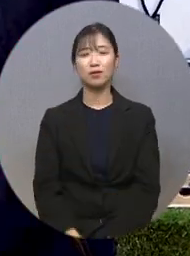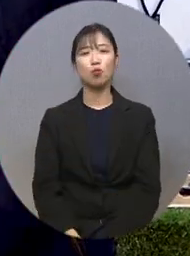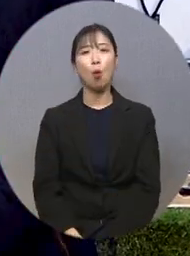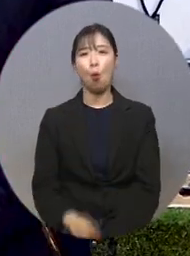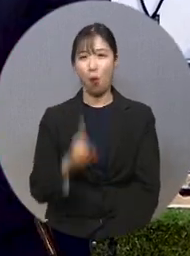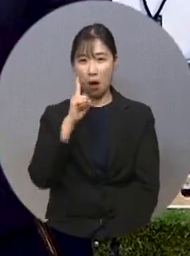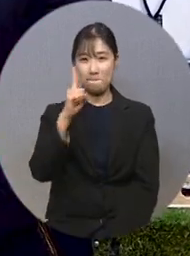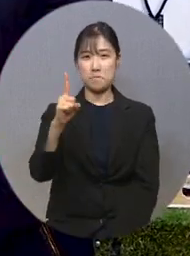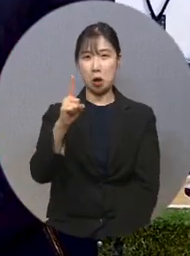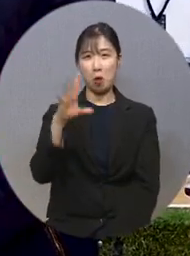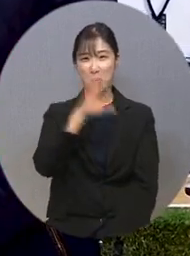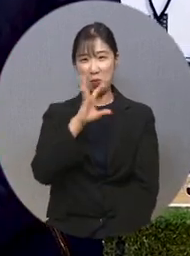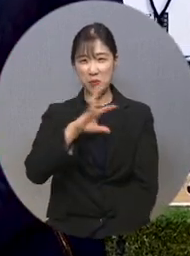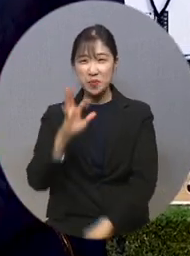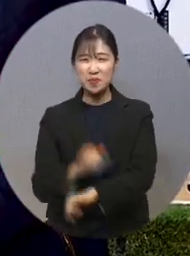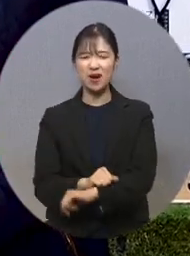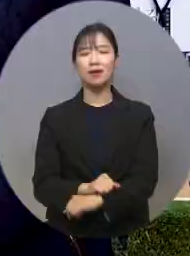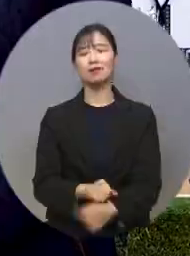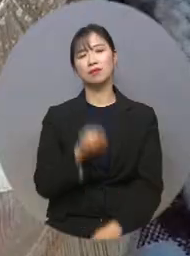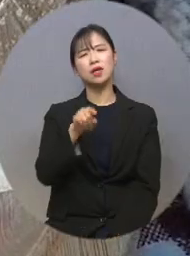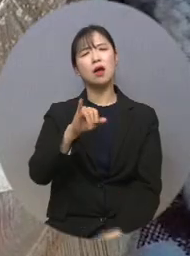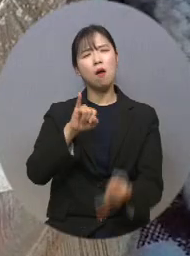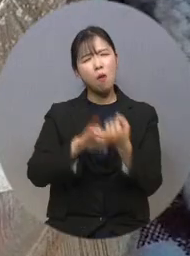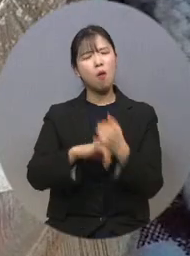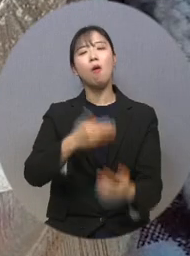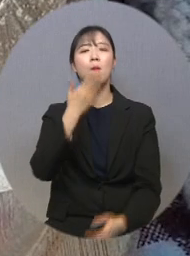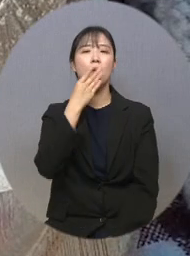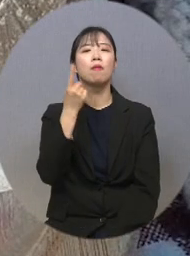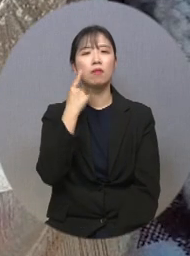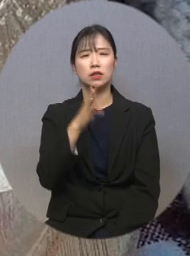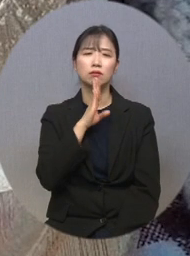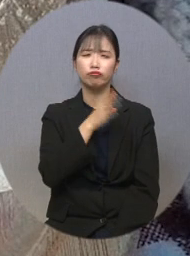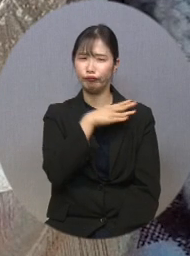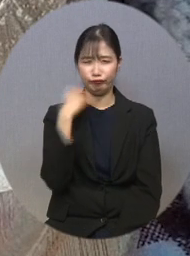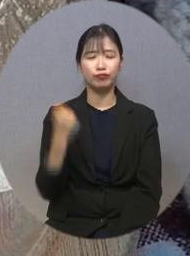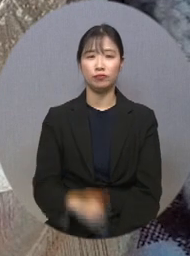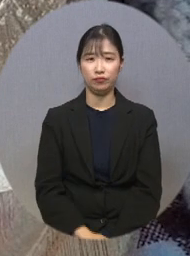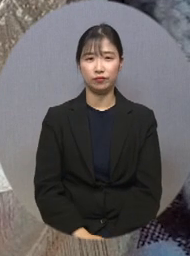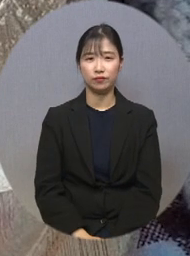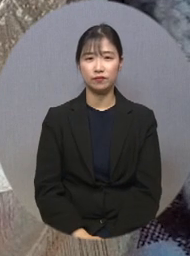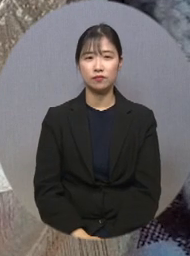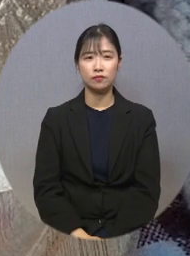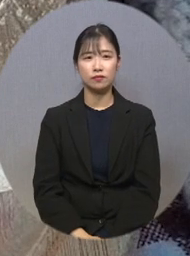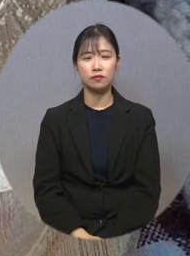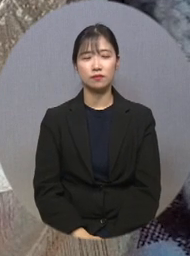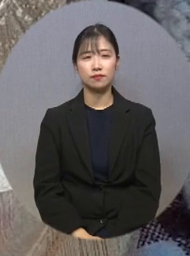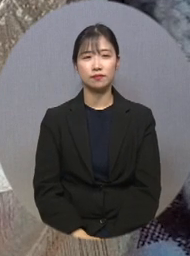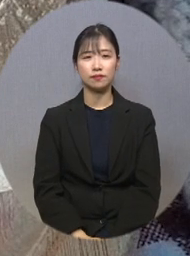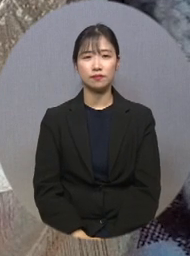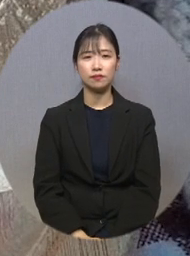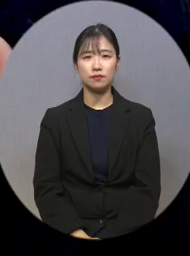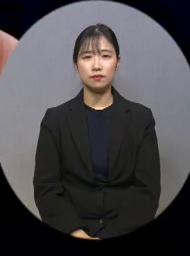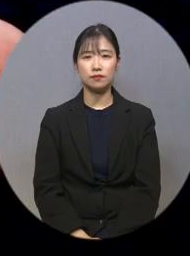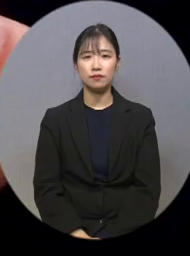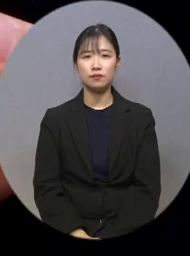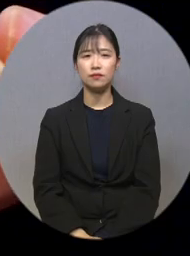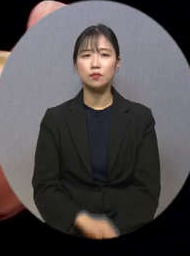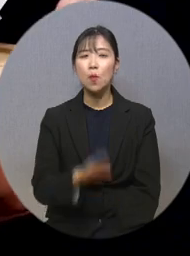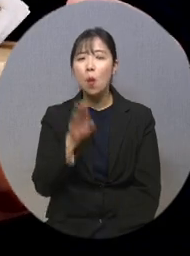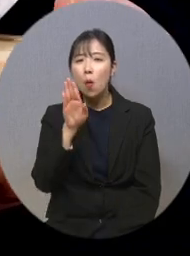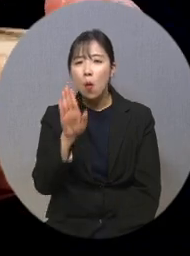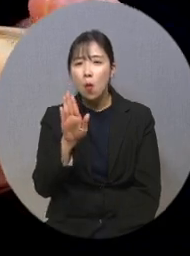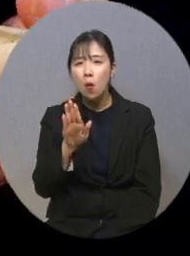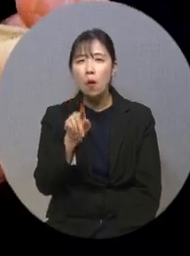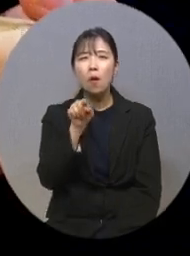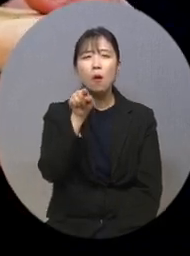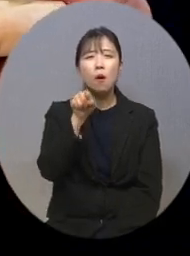번만에. 와. 이거 한 번 꼭 드셔보세요. 아, 그래요? 혼자서 드셔보세요. 그럴까? 야, 이거. 야. 잠깐만.